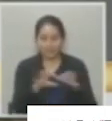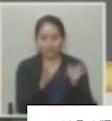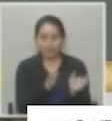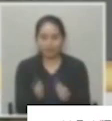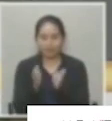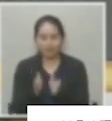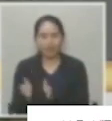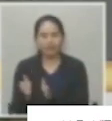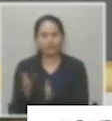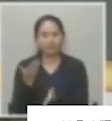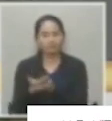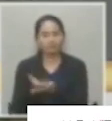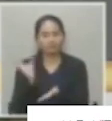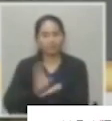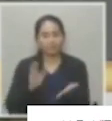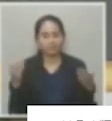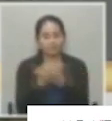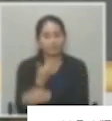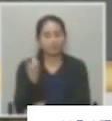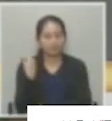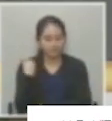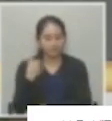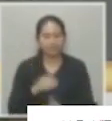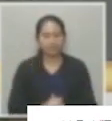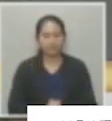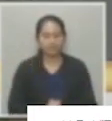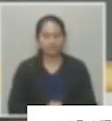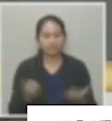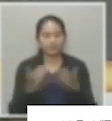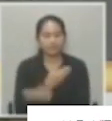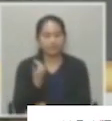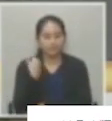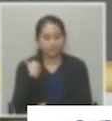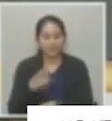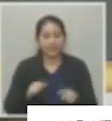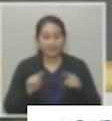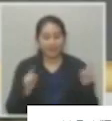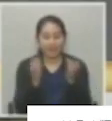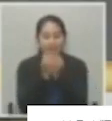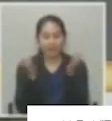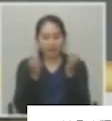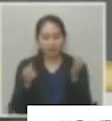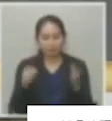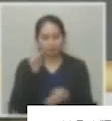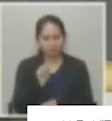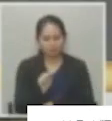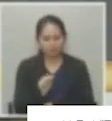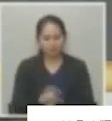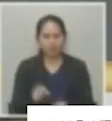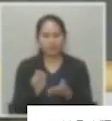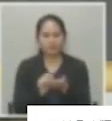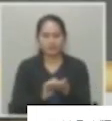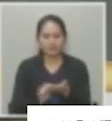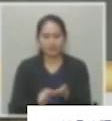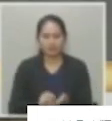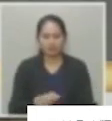ณที่เกิดขึ้นเนี่ยมันเริ่มเปลี่ยนมันเริ่มเปลี่ยนแต่รัฐธรรมนูญฉบับนี้กลับไปเขียนใน144